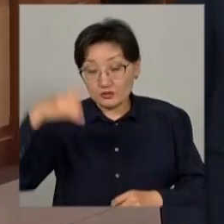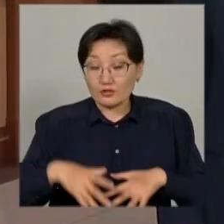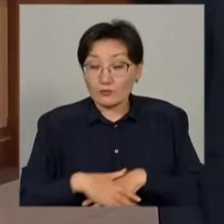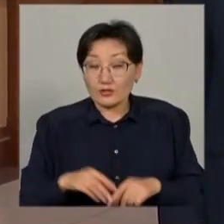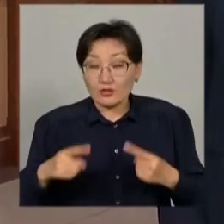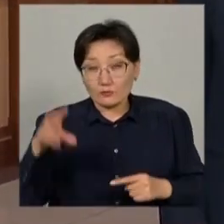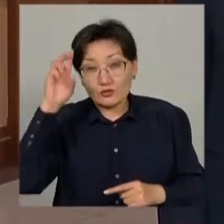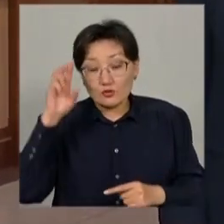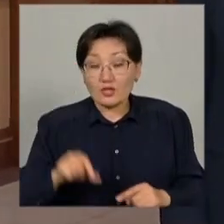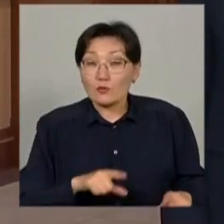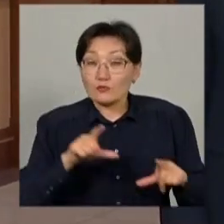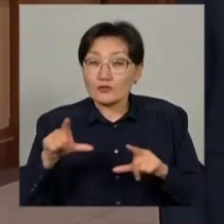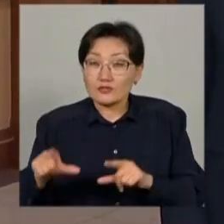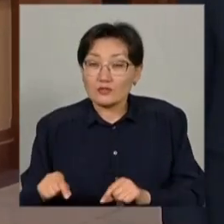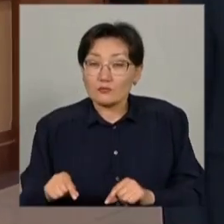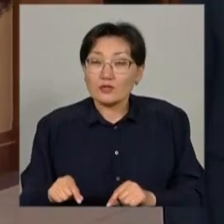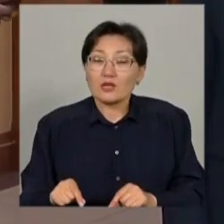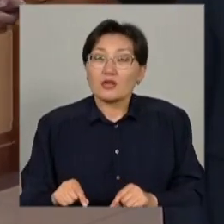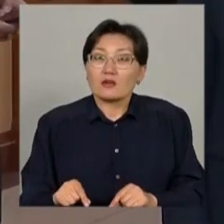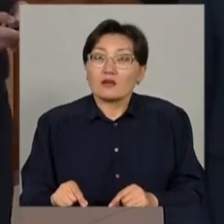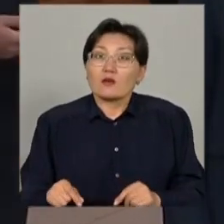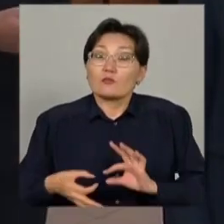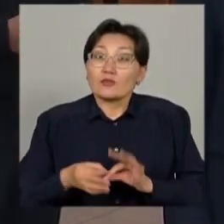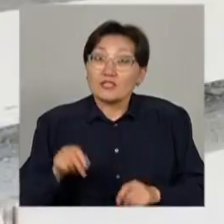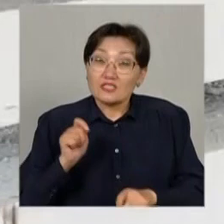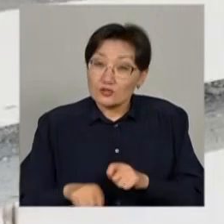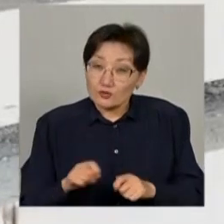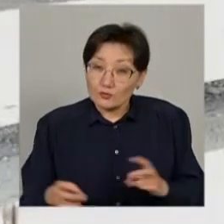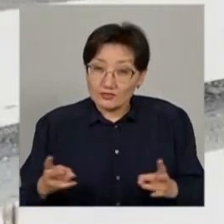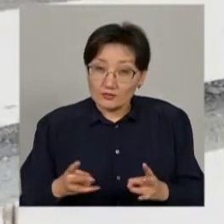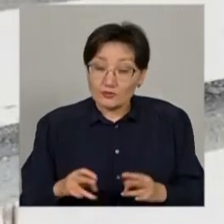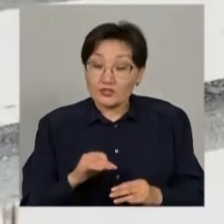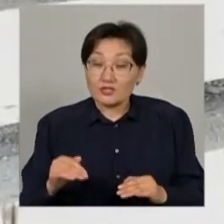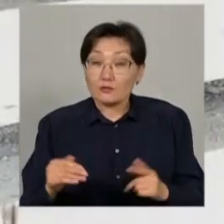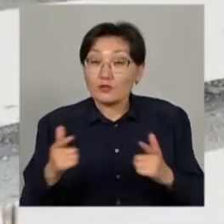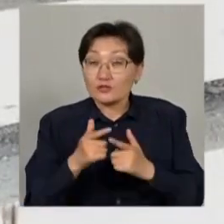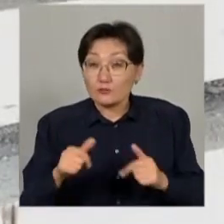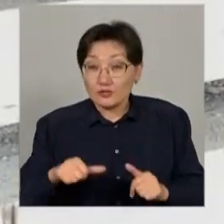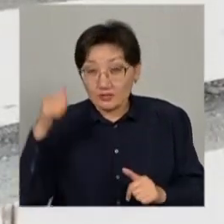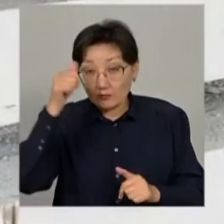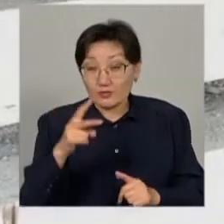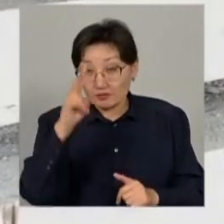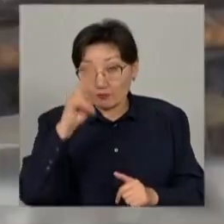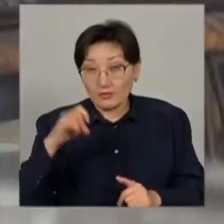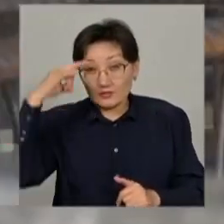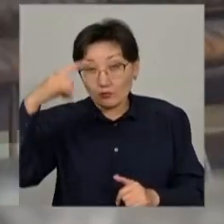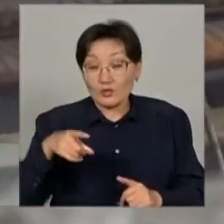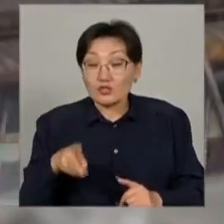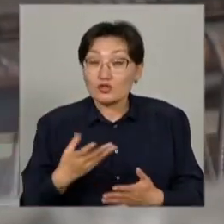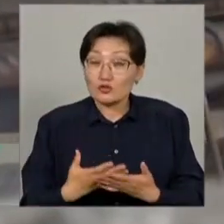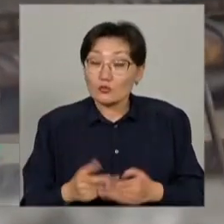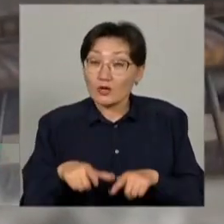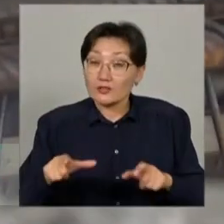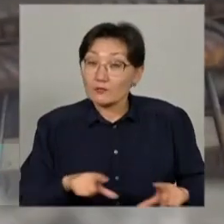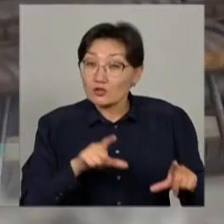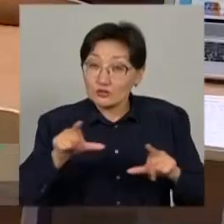өзге мемлекеттерге көшуге бейім болуын жан-жақты саралау керек. Ресми дерекке сүйенсек, биылдың екі айында елден 2000-ға жуық отандасымыз